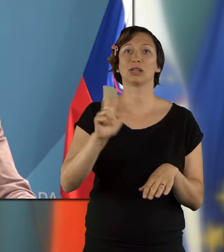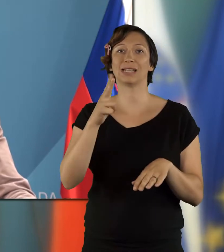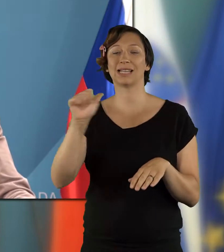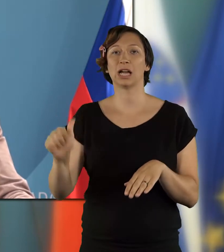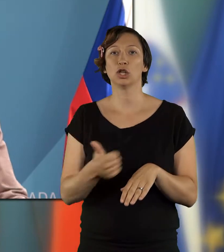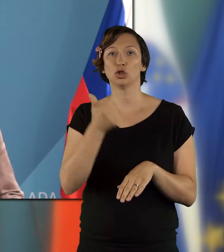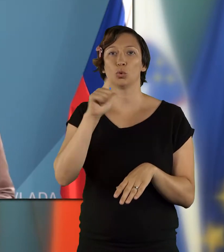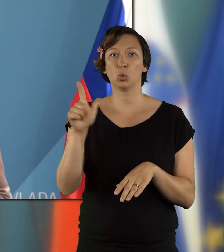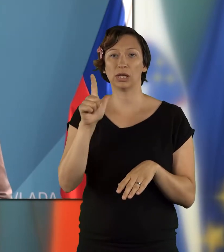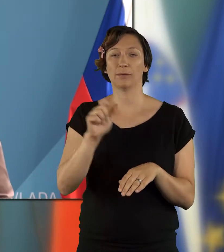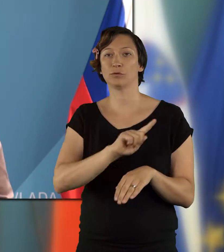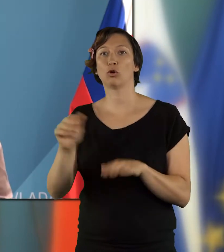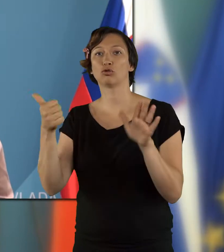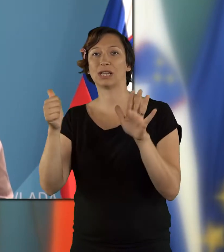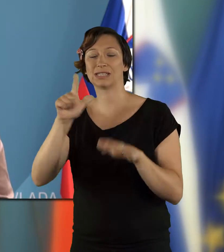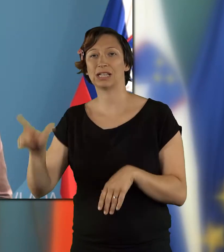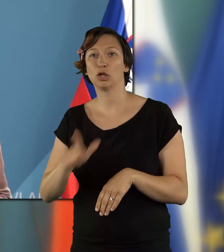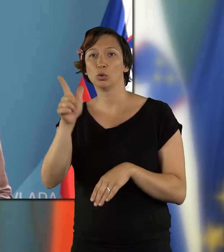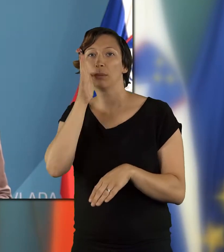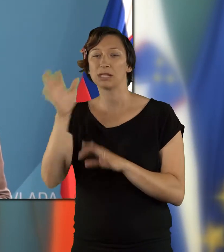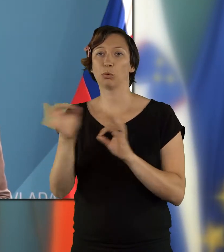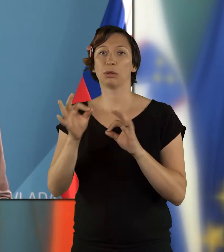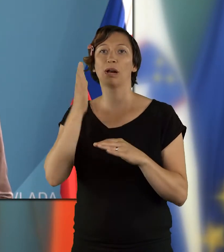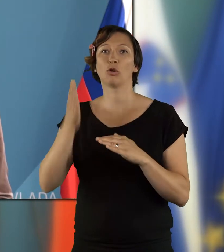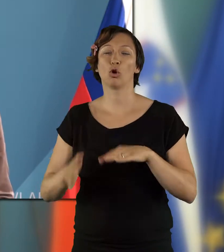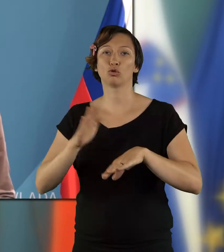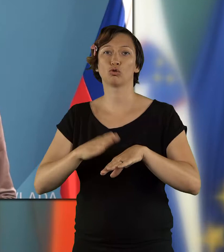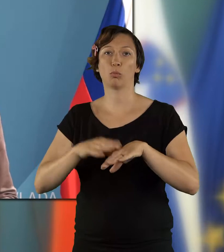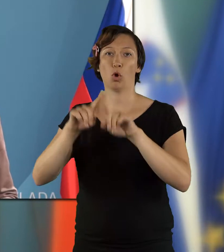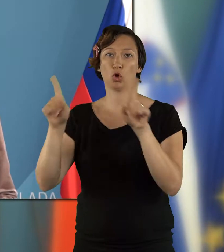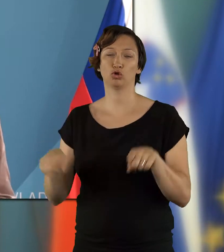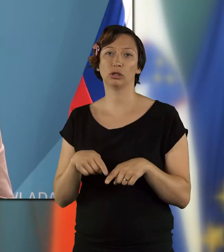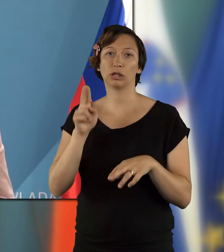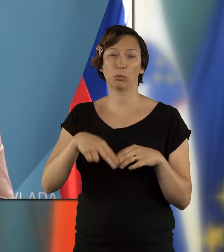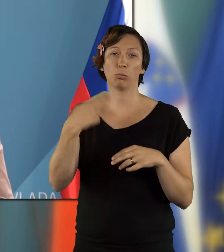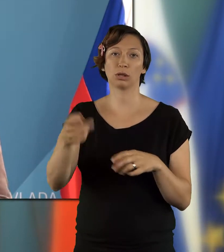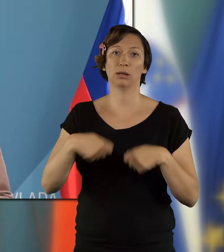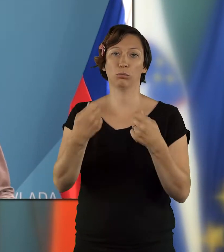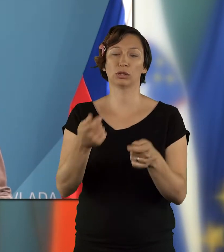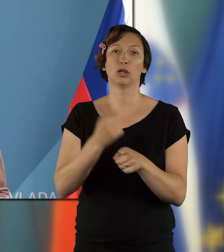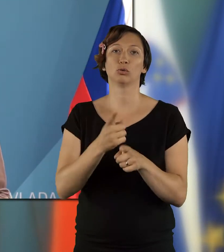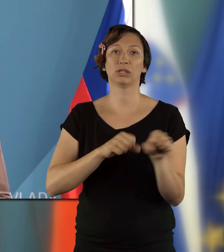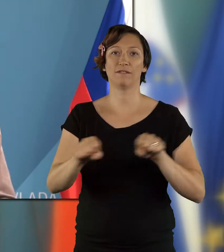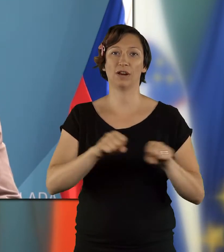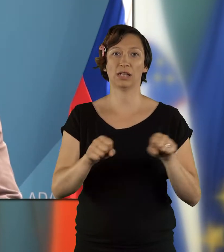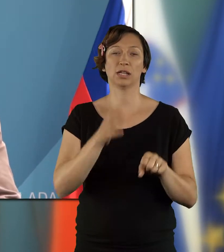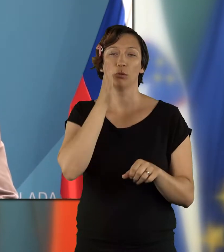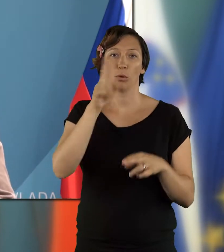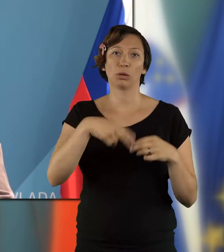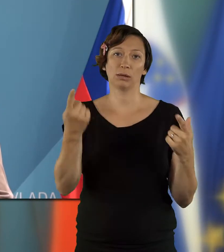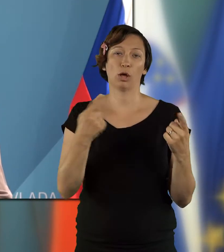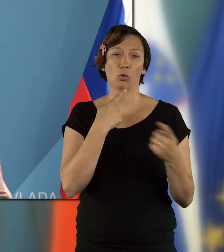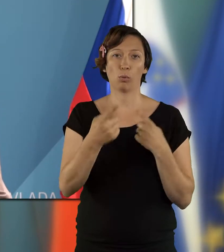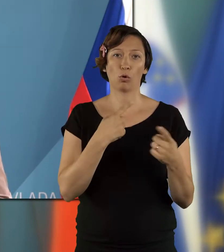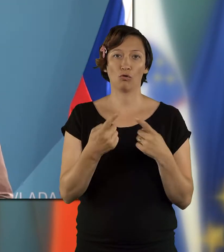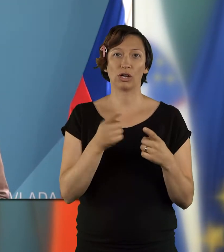3.7., do 6.7. pa se bo pripravilo to končno poročilo, ki bo potem podano tudi na vlado in kjer bomo lahko govorili